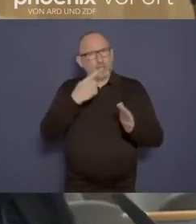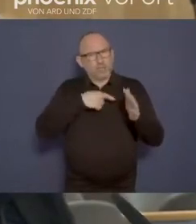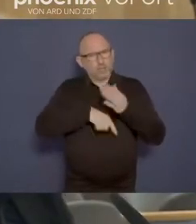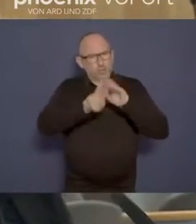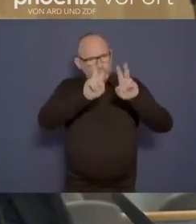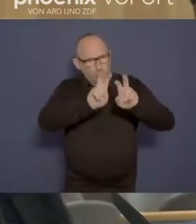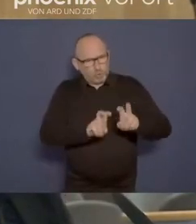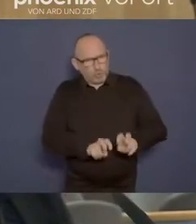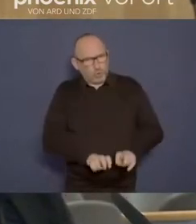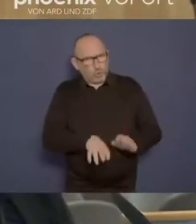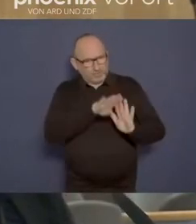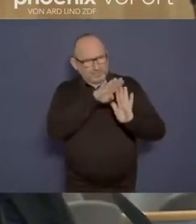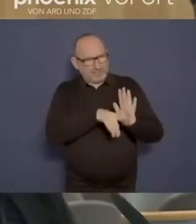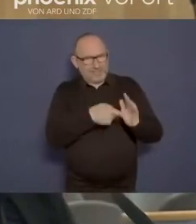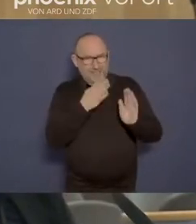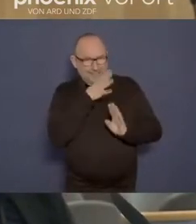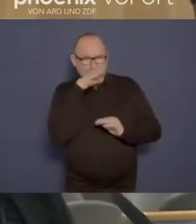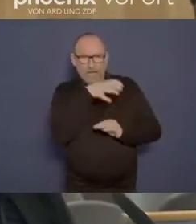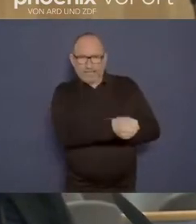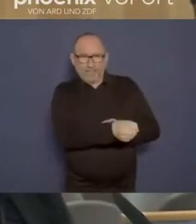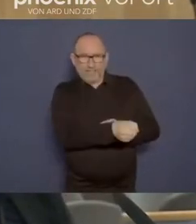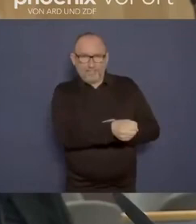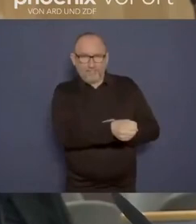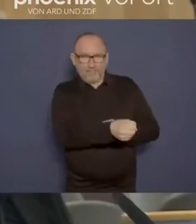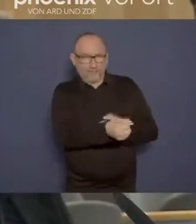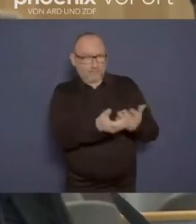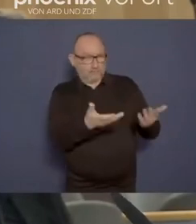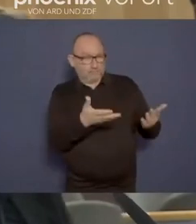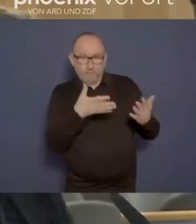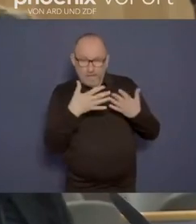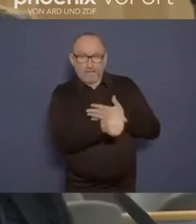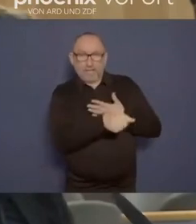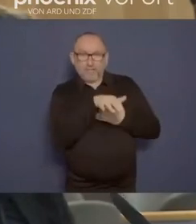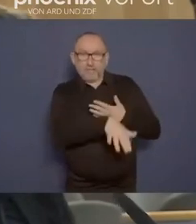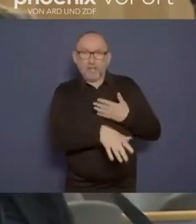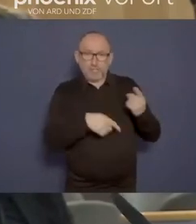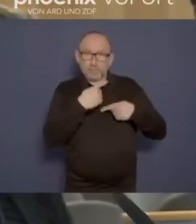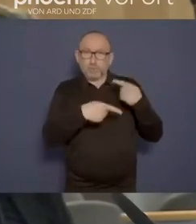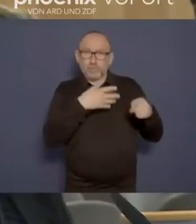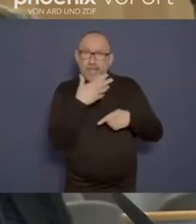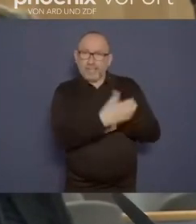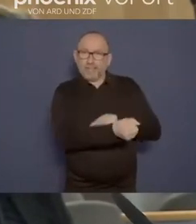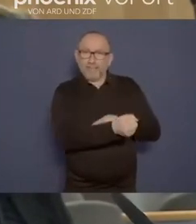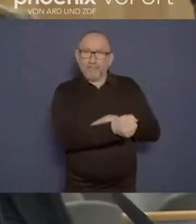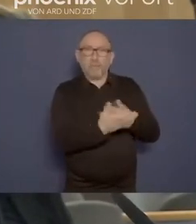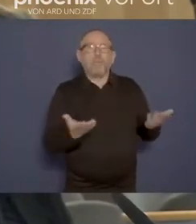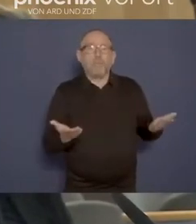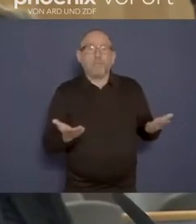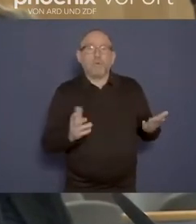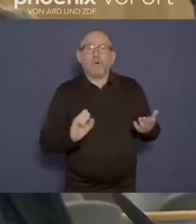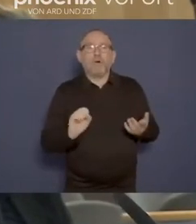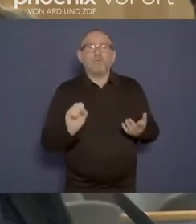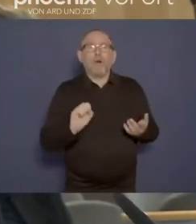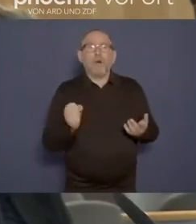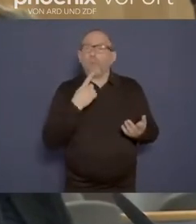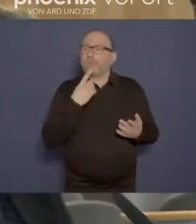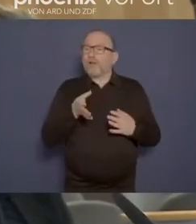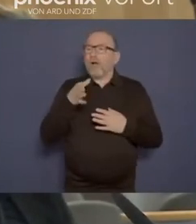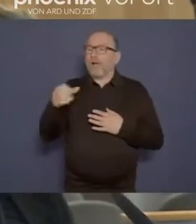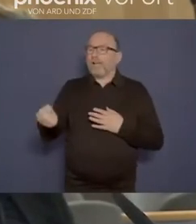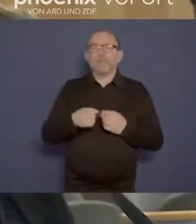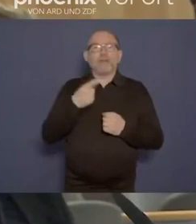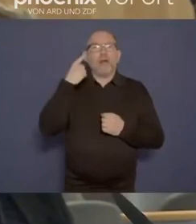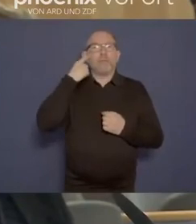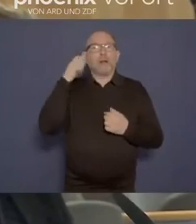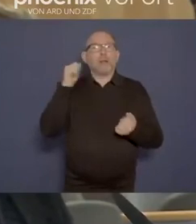Richtung eingegriffen und von daher greifen Sie ja ein in diesem Prozess. Warum greifen Sie nicht ein, wenn Sie immer sagen, die Meinungs- und Pressefreiheit